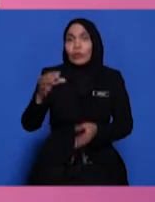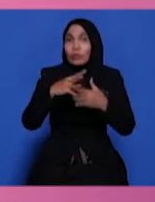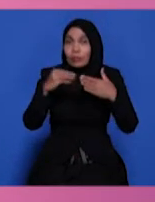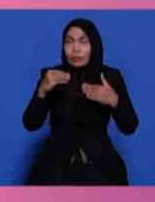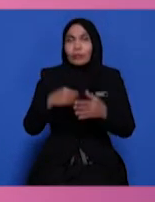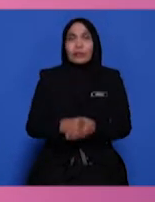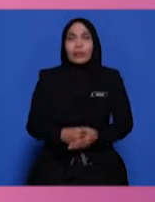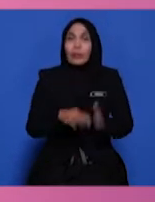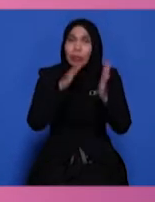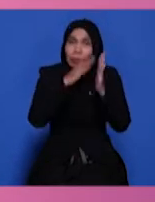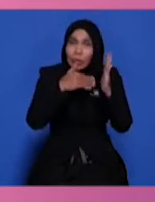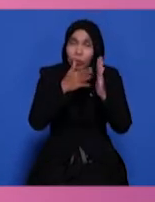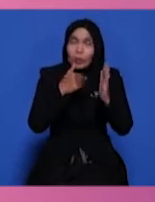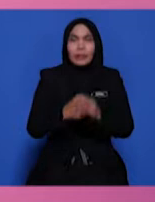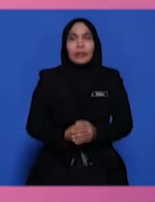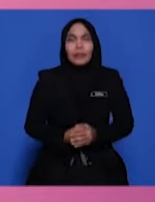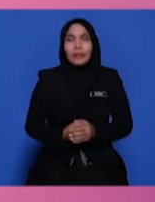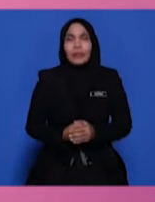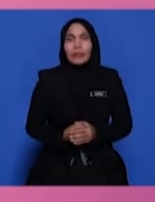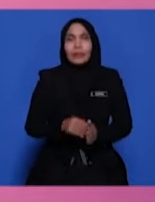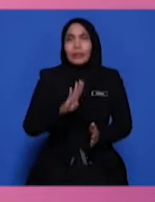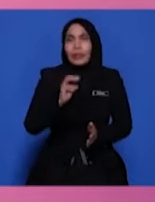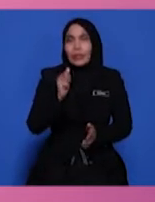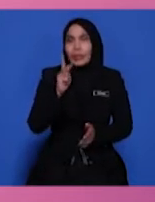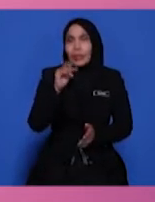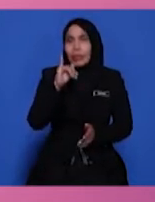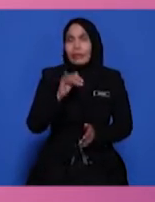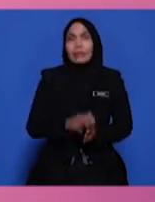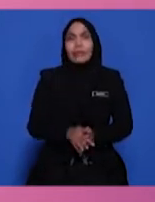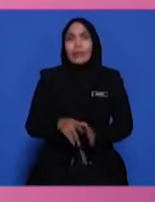Radun. Baki pendapatan ialah